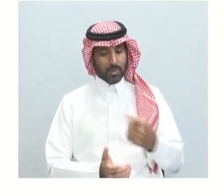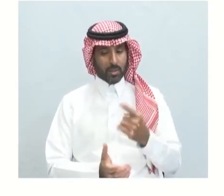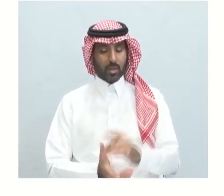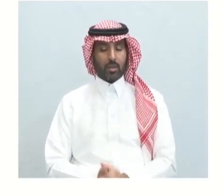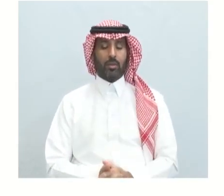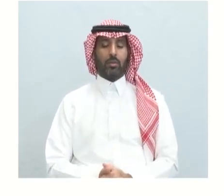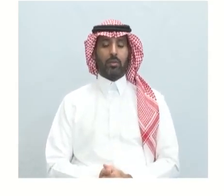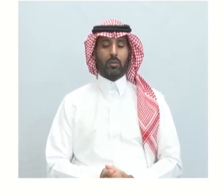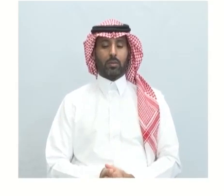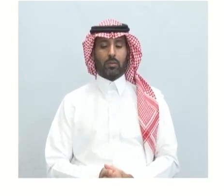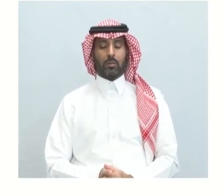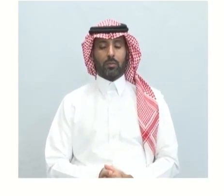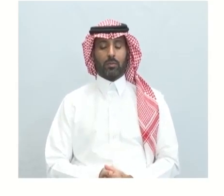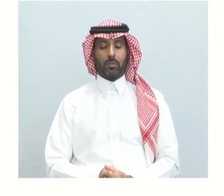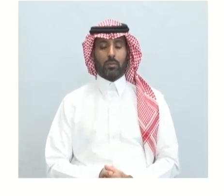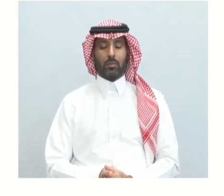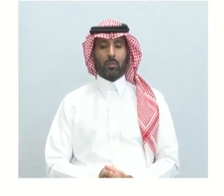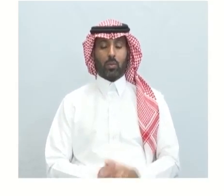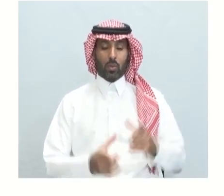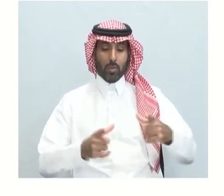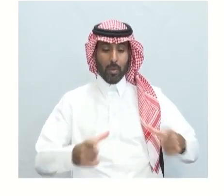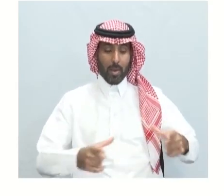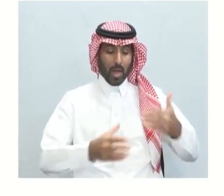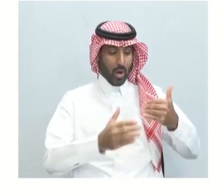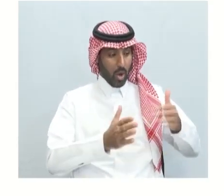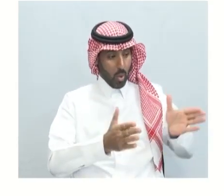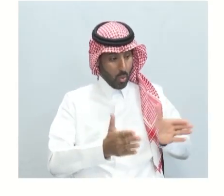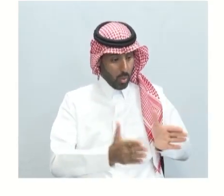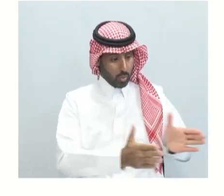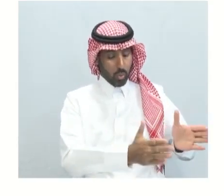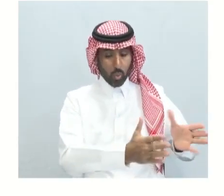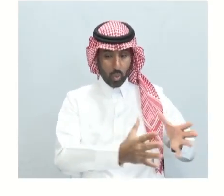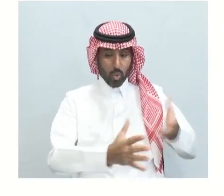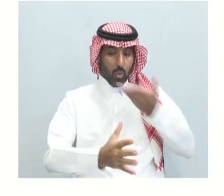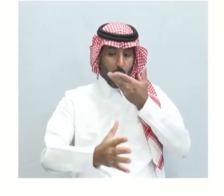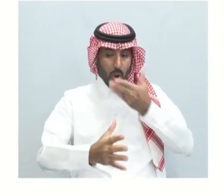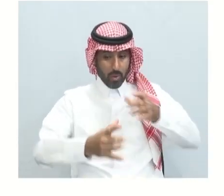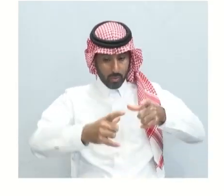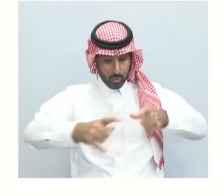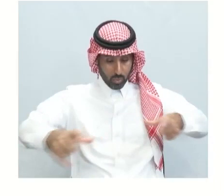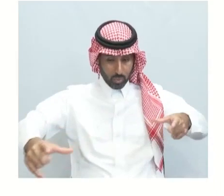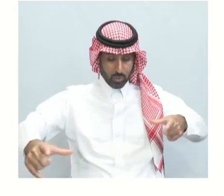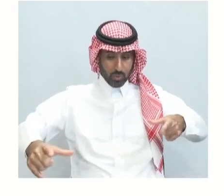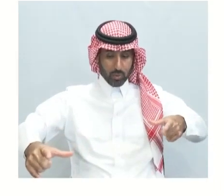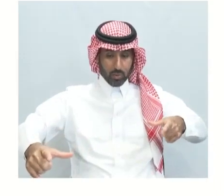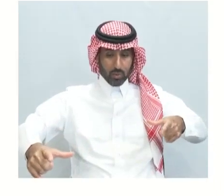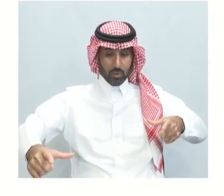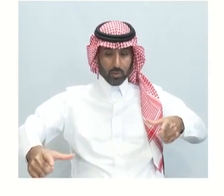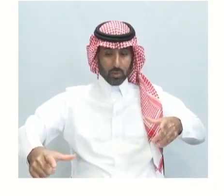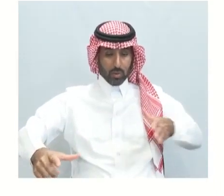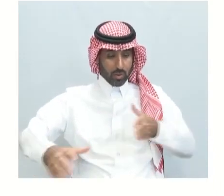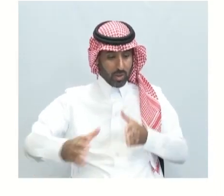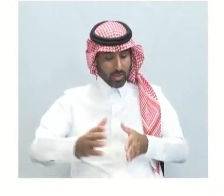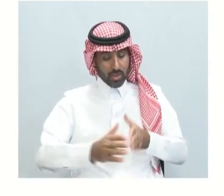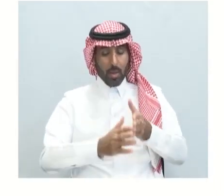الاجابه الصحيحه فيما يلي هو عباره عن حوض طولي يتجه من الشمال